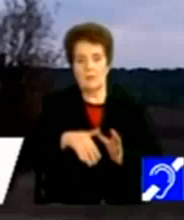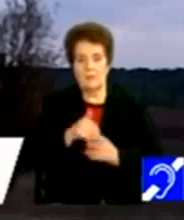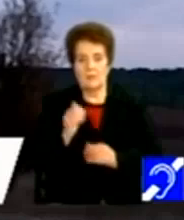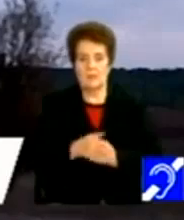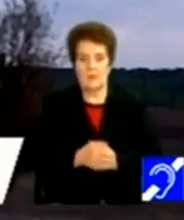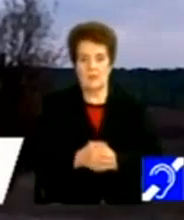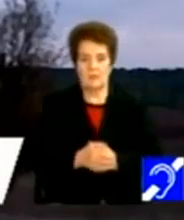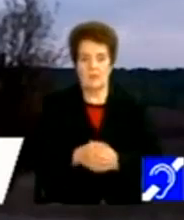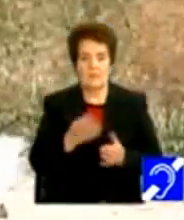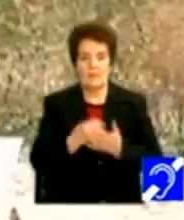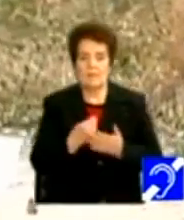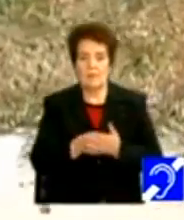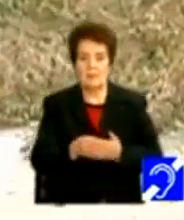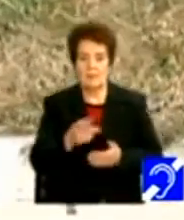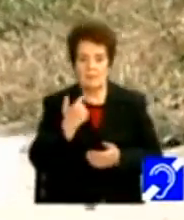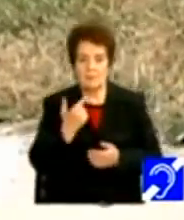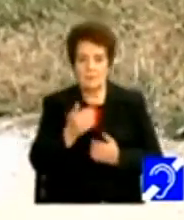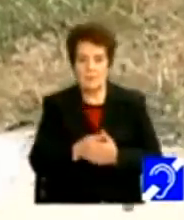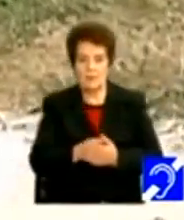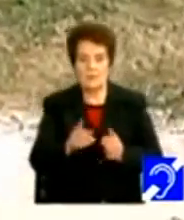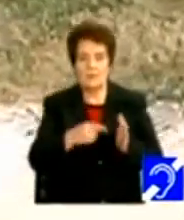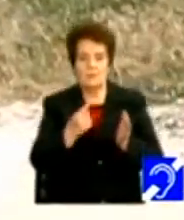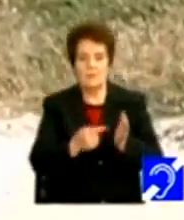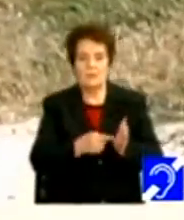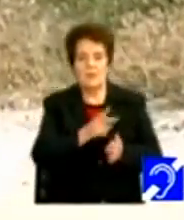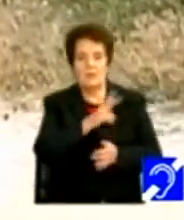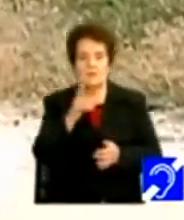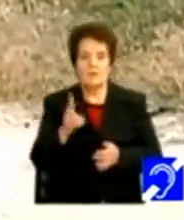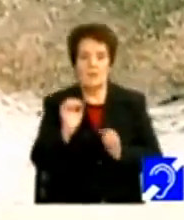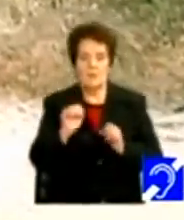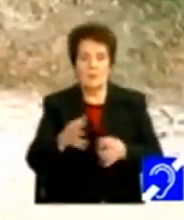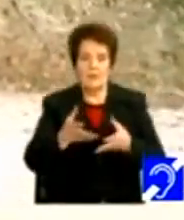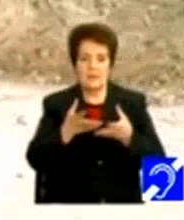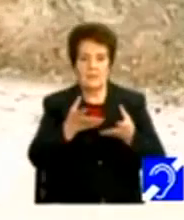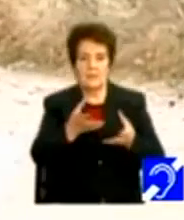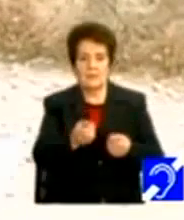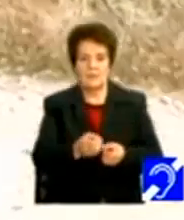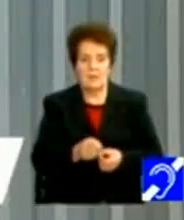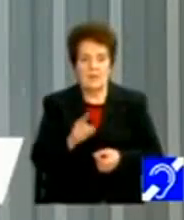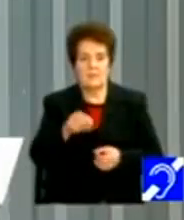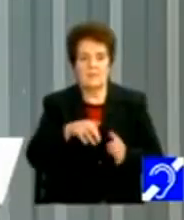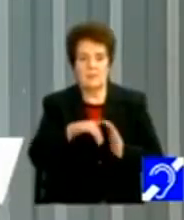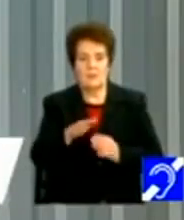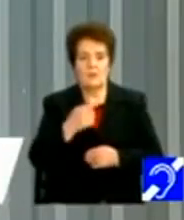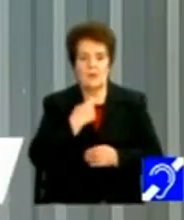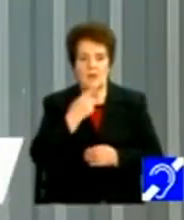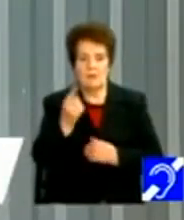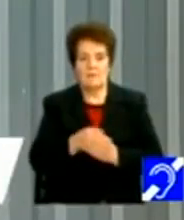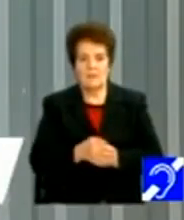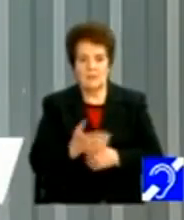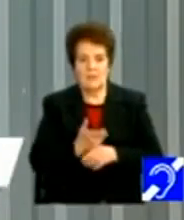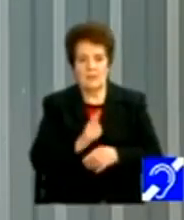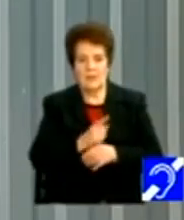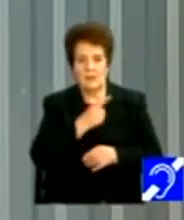sus se judece, mai spune Grigore Drăgan, și se întreabă cine l-ar putea convinge să mai iasă o dată la vot. Țara la noi stari